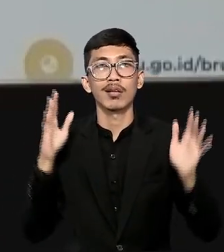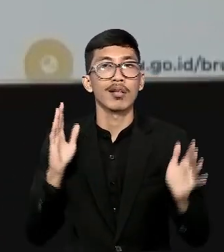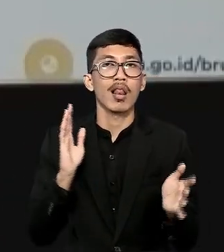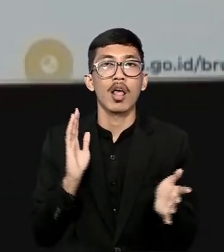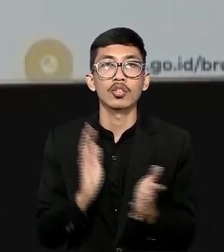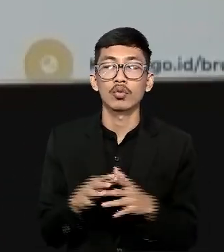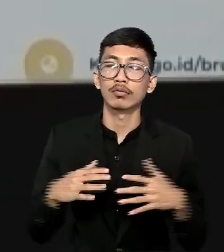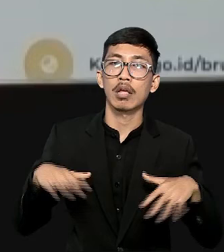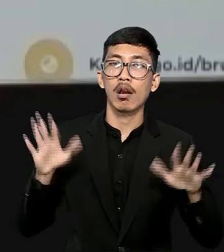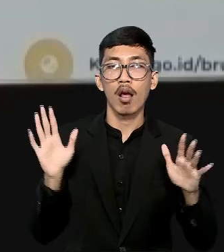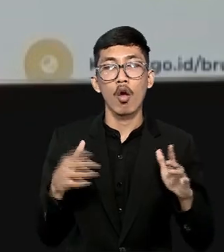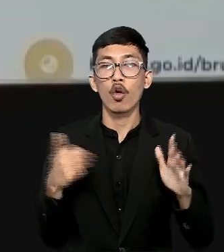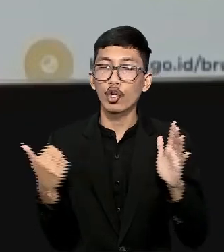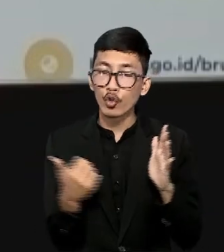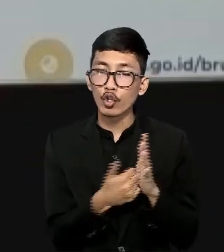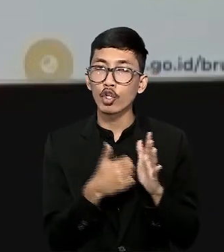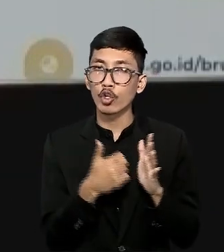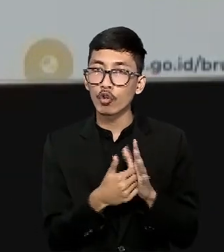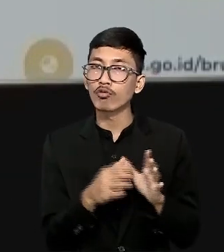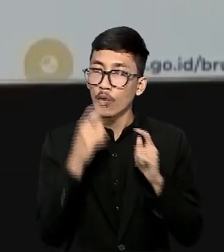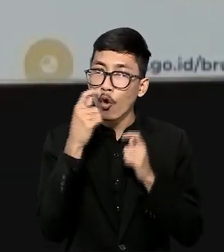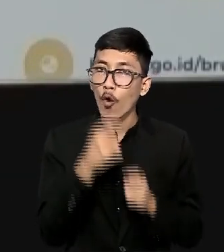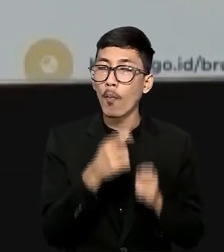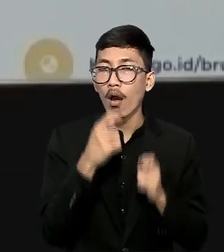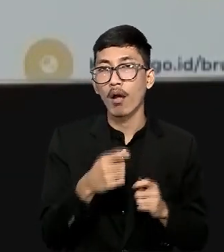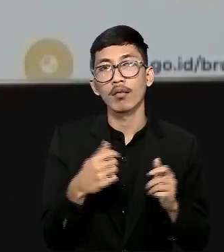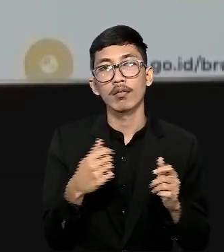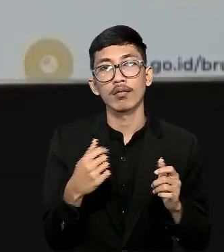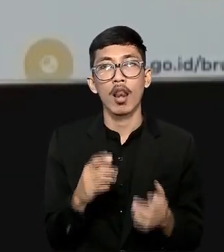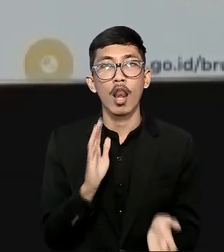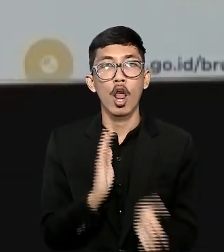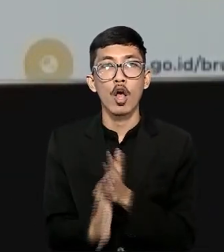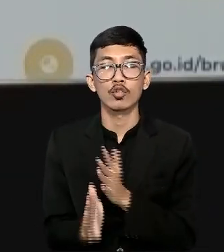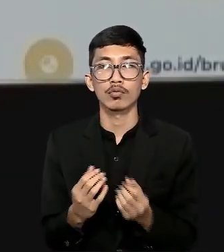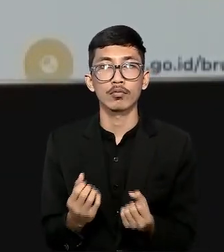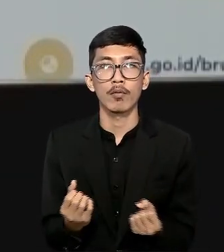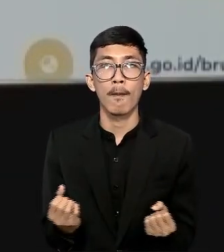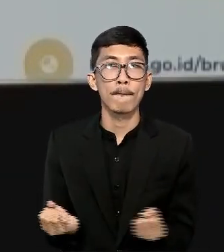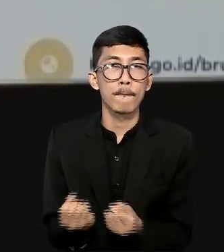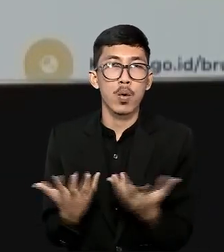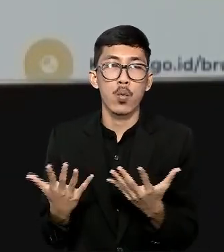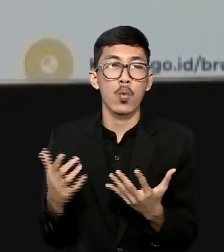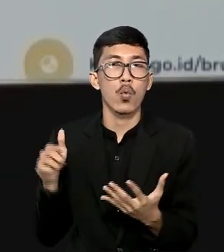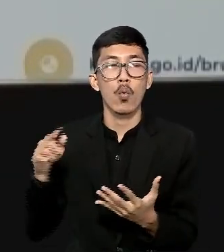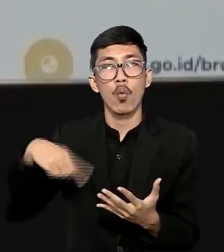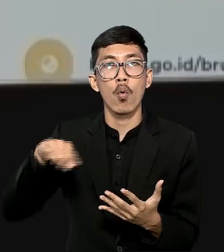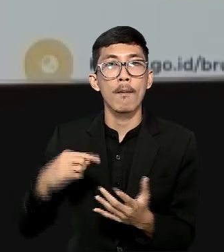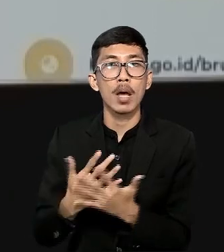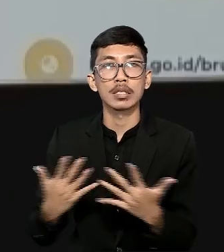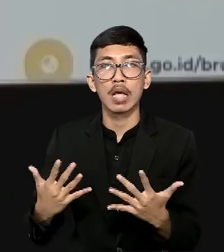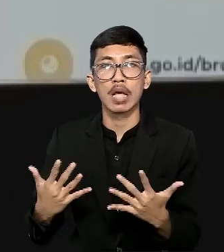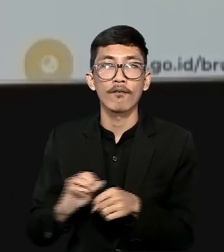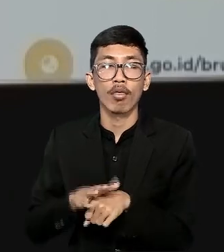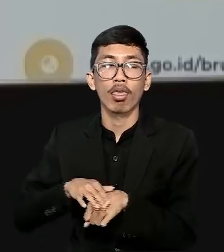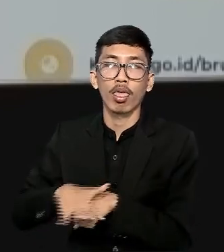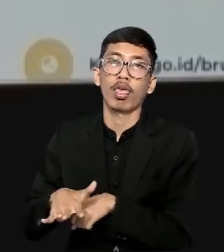nya ledakan episenter pandemi di di Eropa jadi